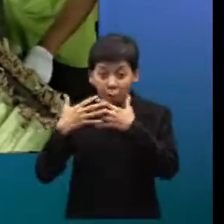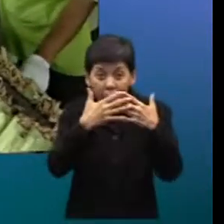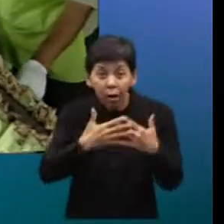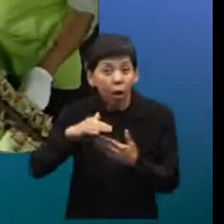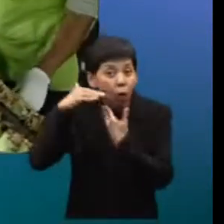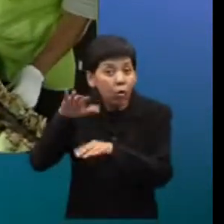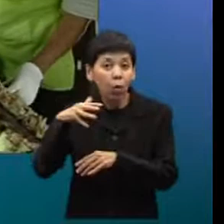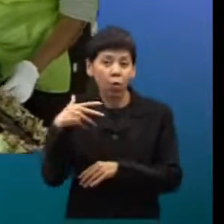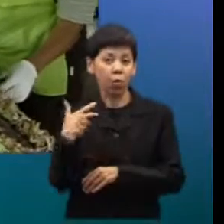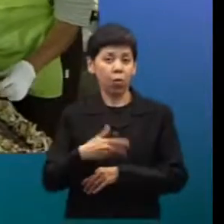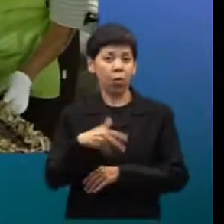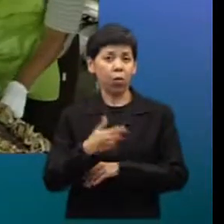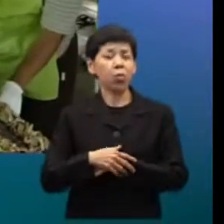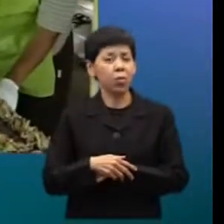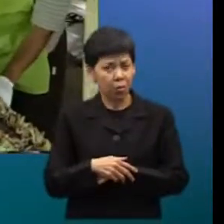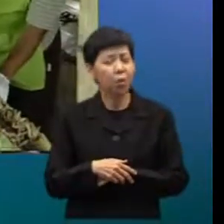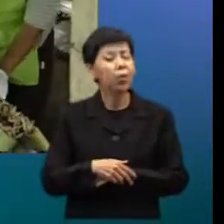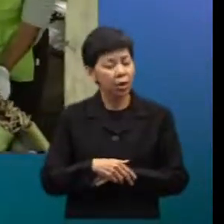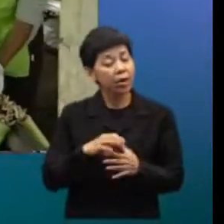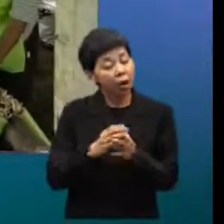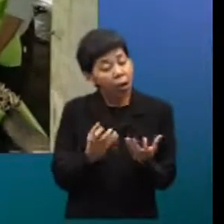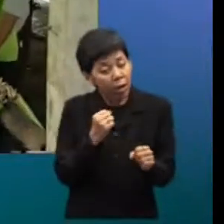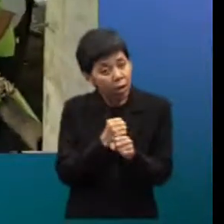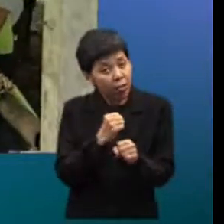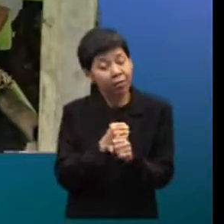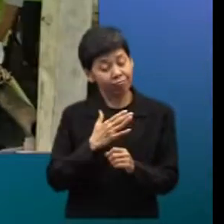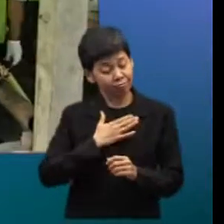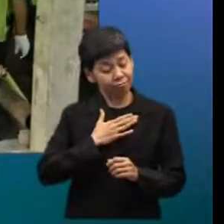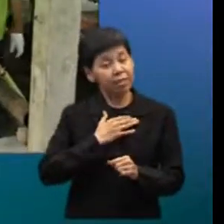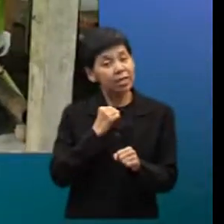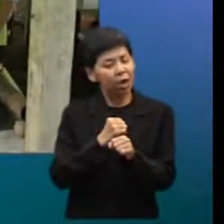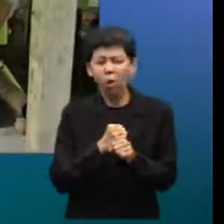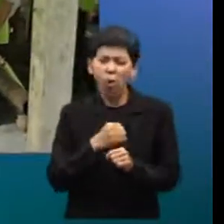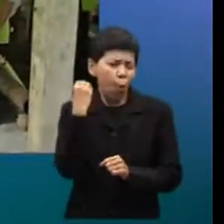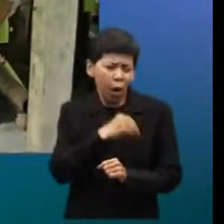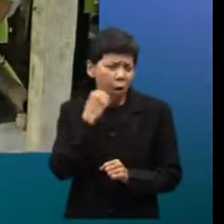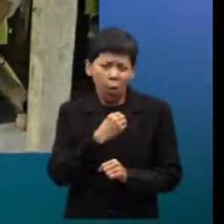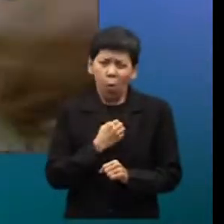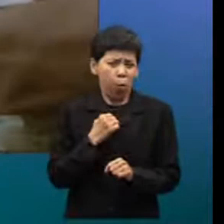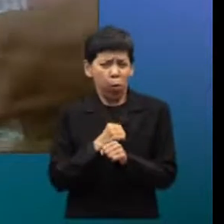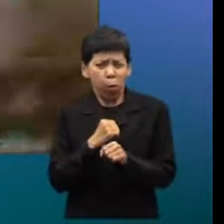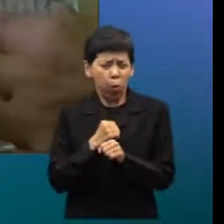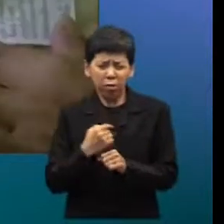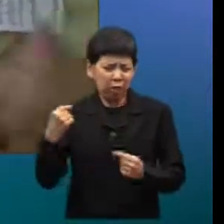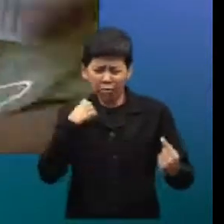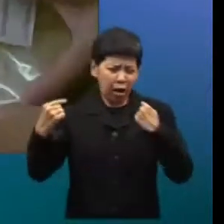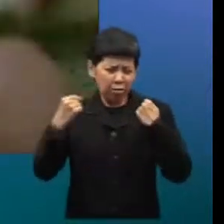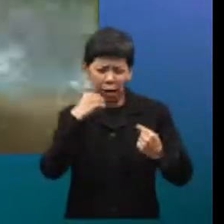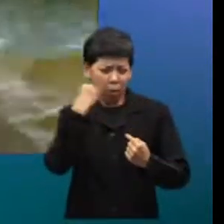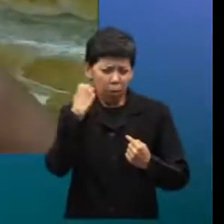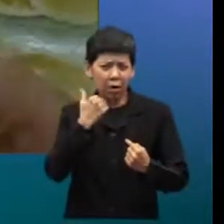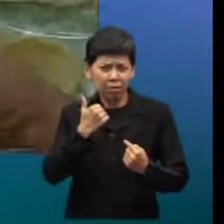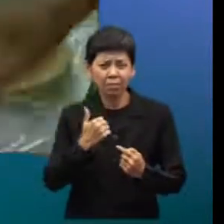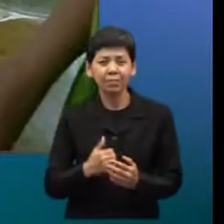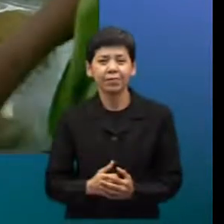ไปไกลถึงอเมริกาอีกต่างหากคุณมนบอกว่าผลิตภัณฑ์ของที่ไร่ผลิตแทบไม่ทันความต้องการของตลา